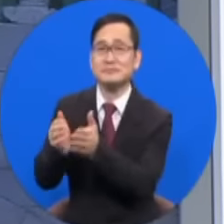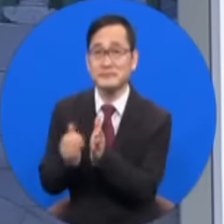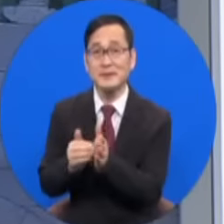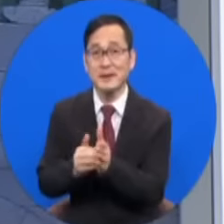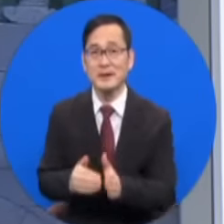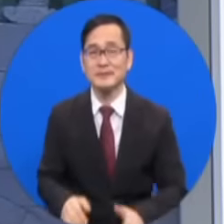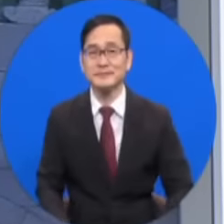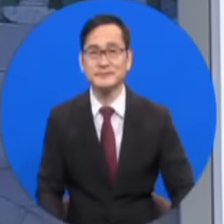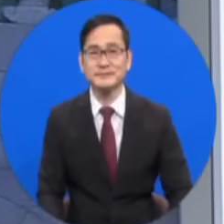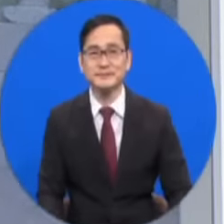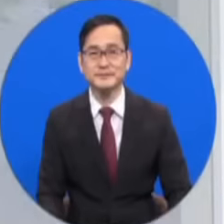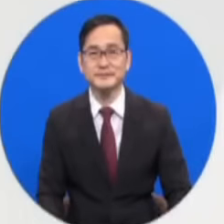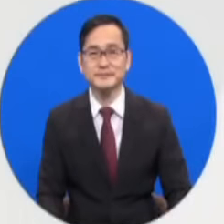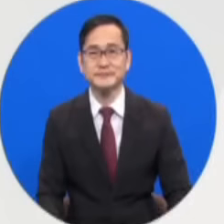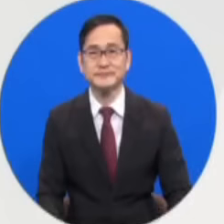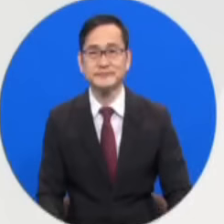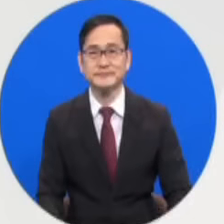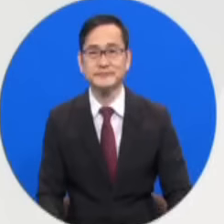바